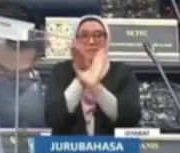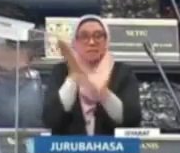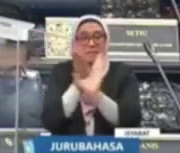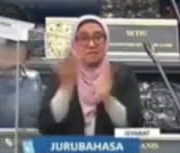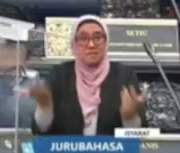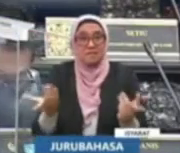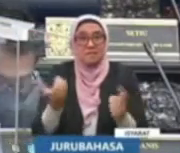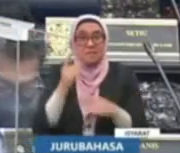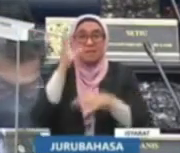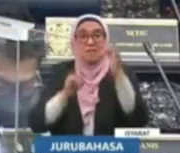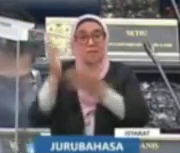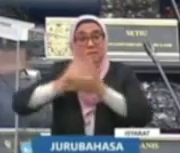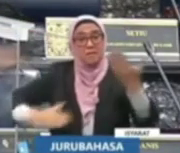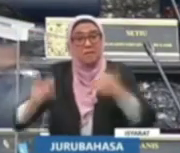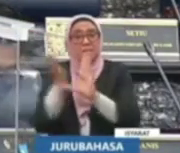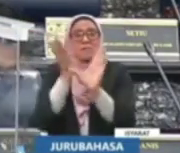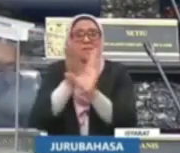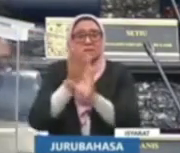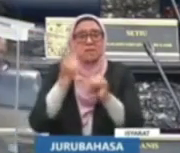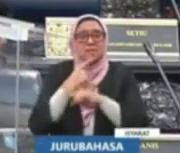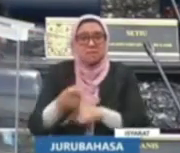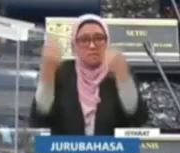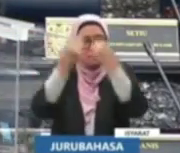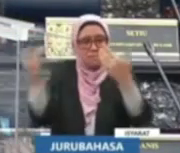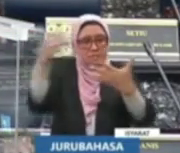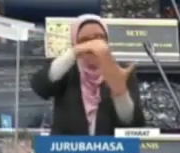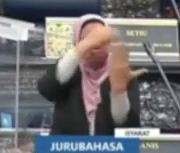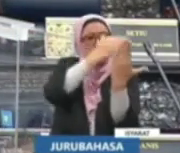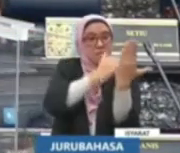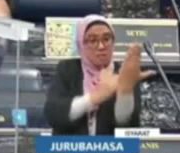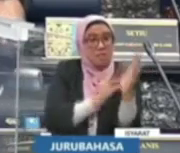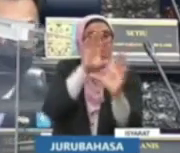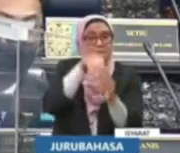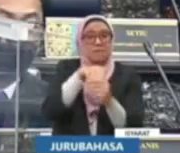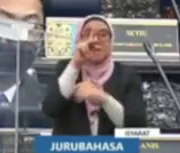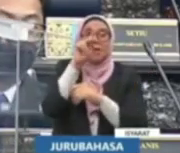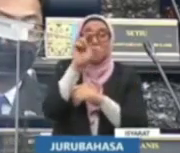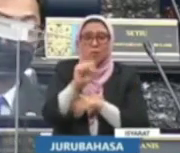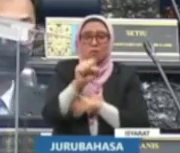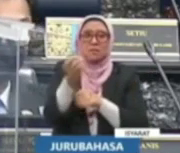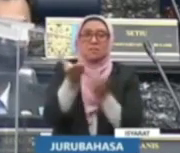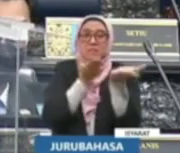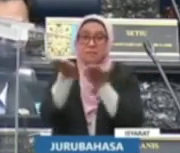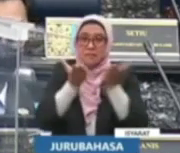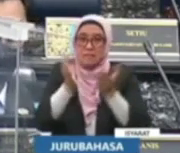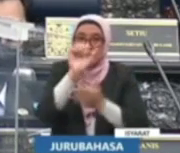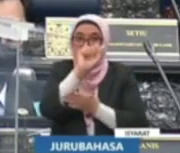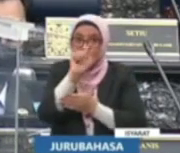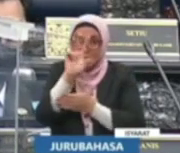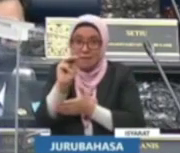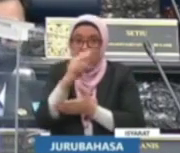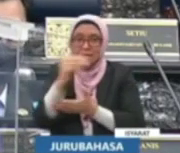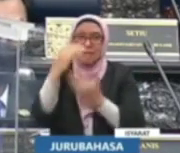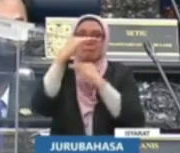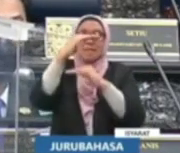endas dibebankan memblokir Apakah faktor termaksuk kos penyang gelap penyelenggaraan EDM dan tahap